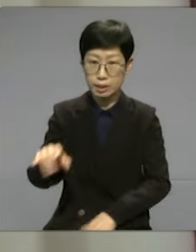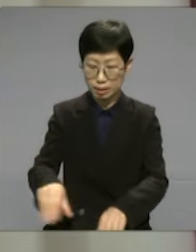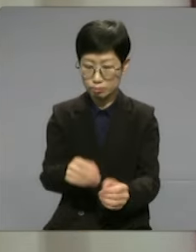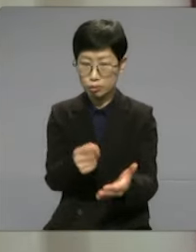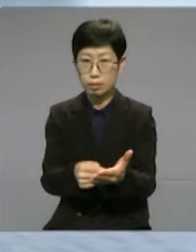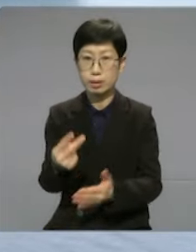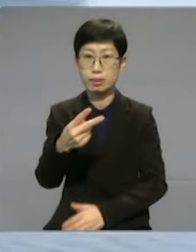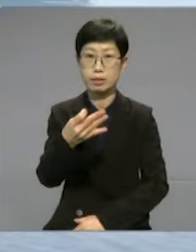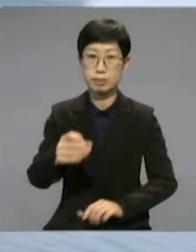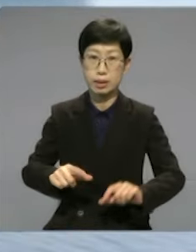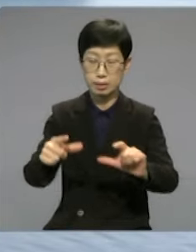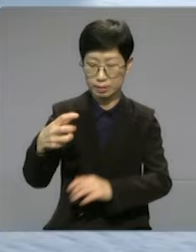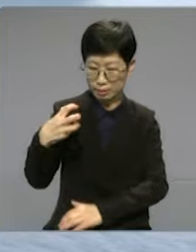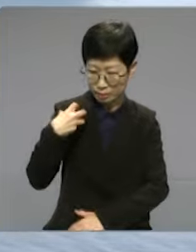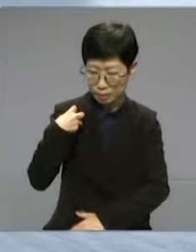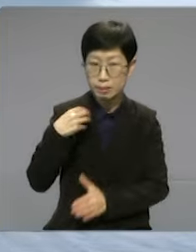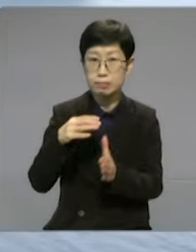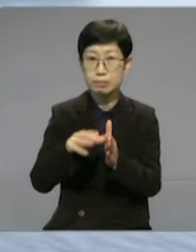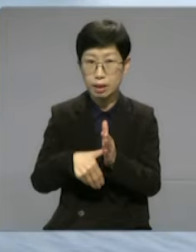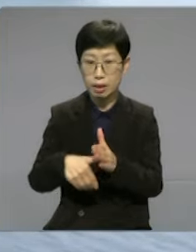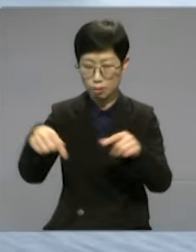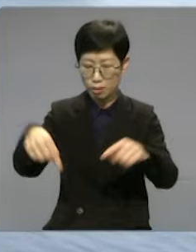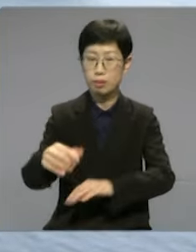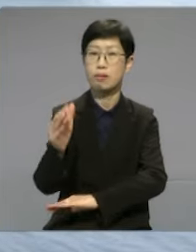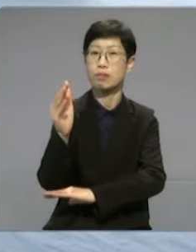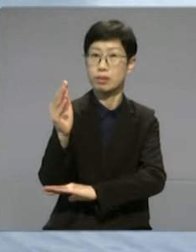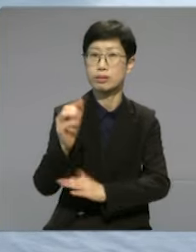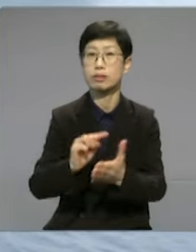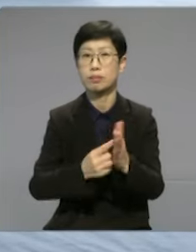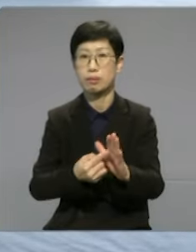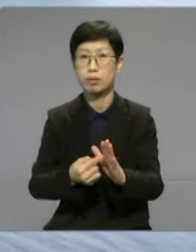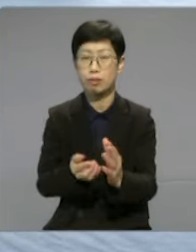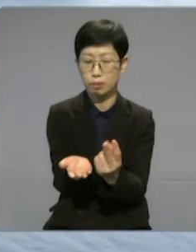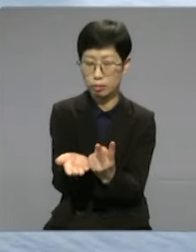총리가 2014년 외무상 시절 외교 연설에서